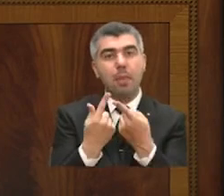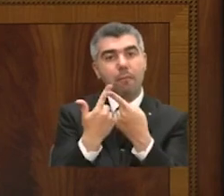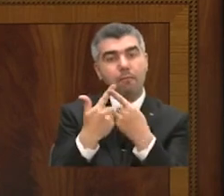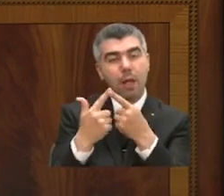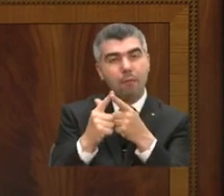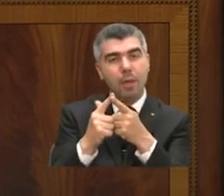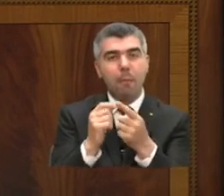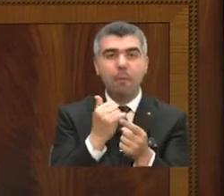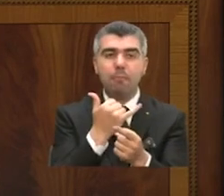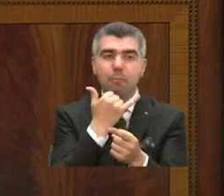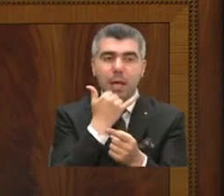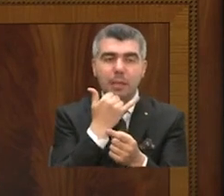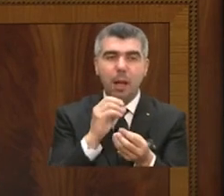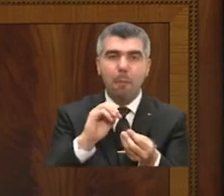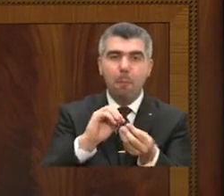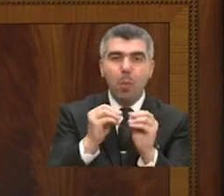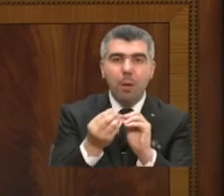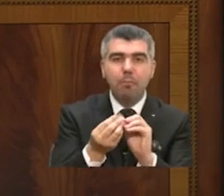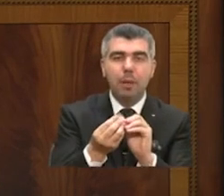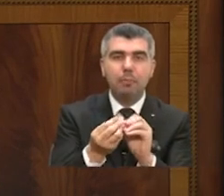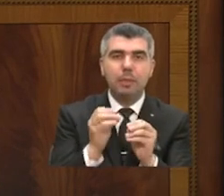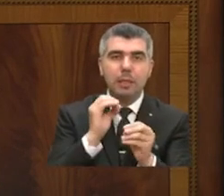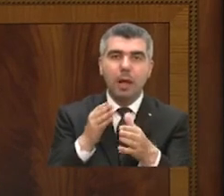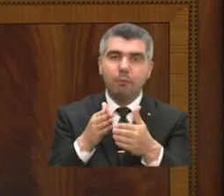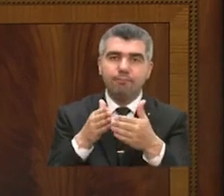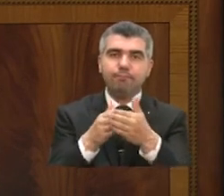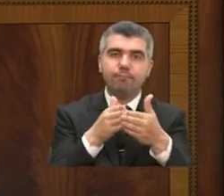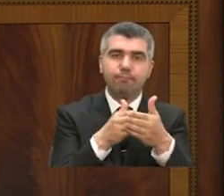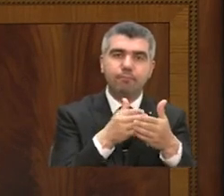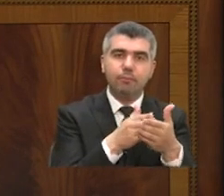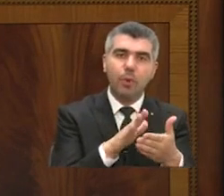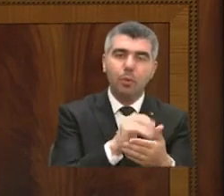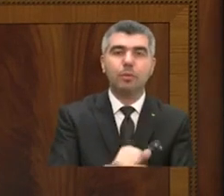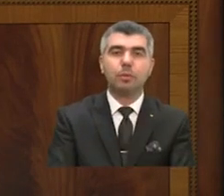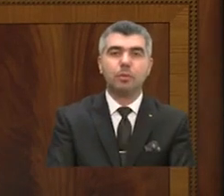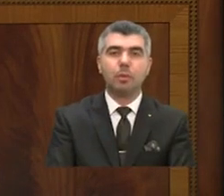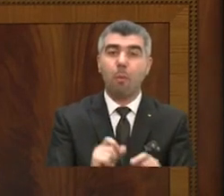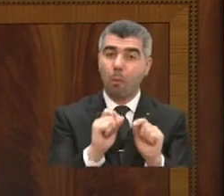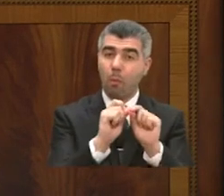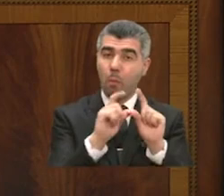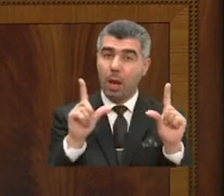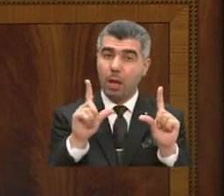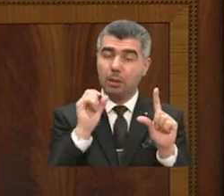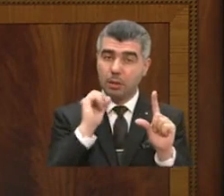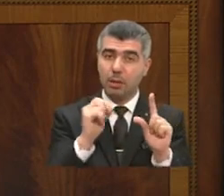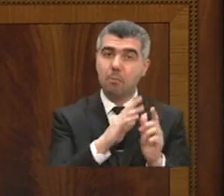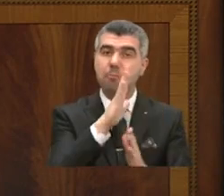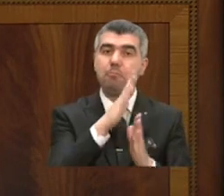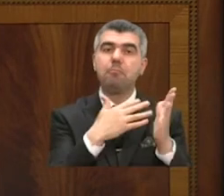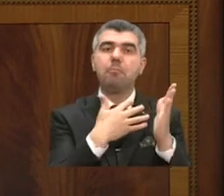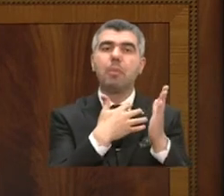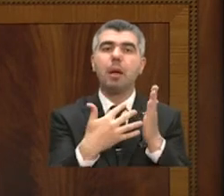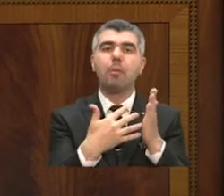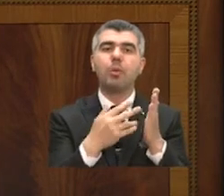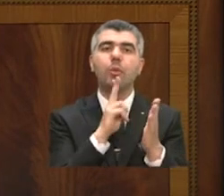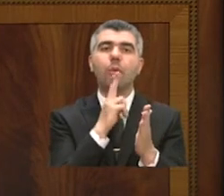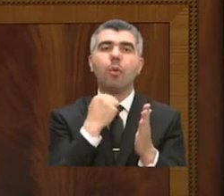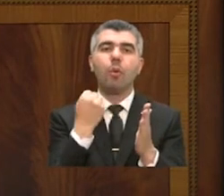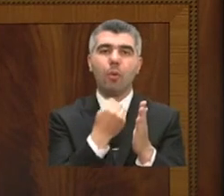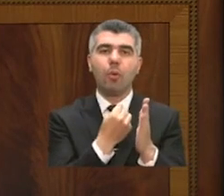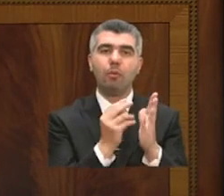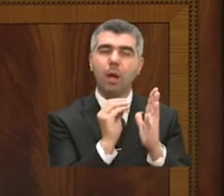الاختلالات ومحدودية المنظومة الصحية الحالية. رؤية تنطلق من البرنامج الحكومي التي